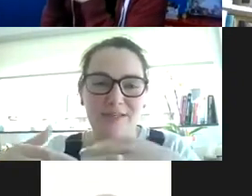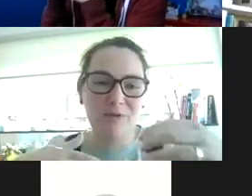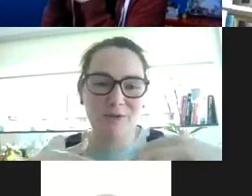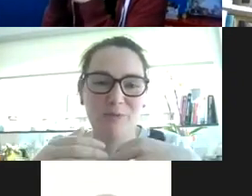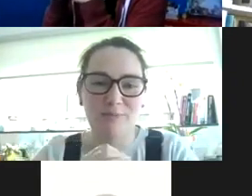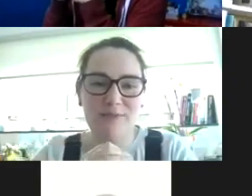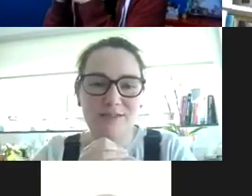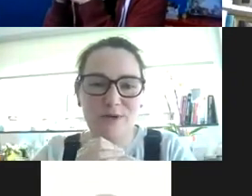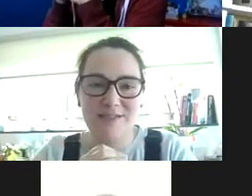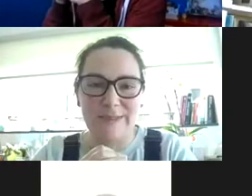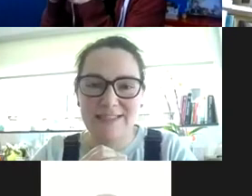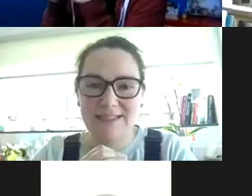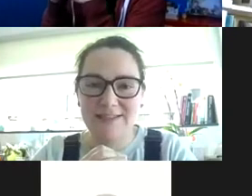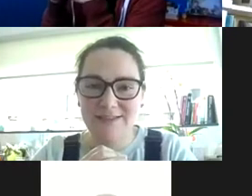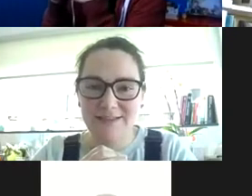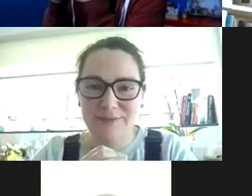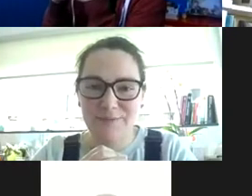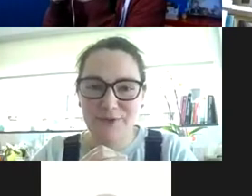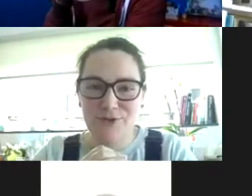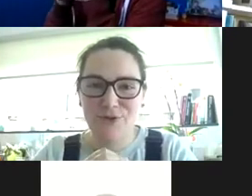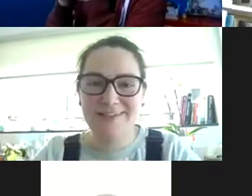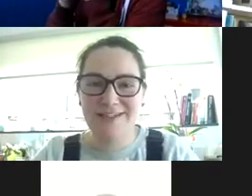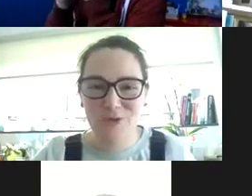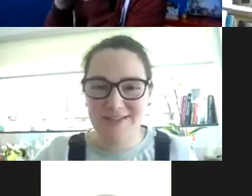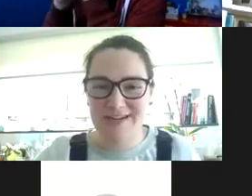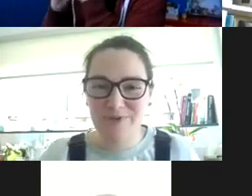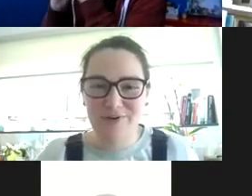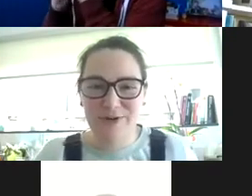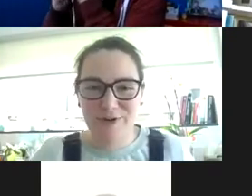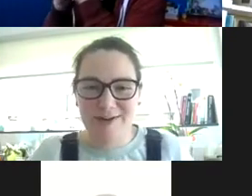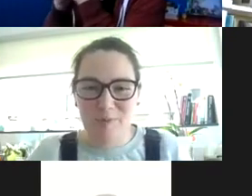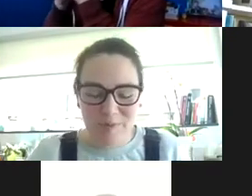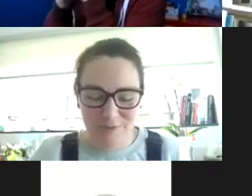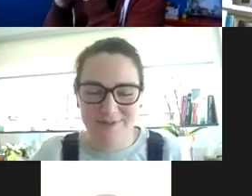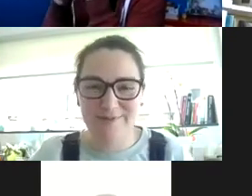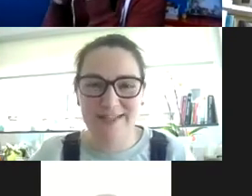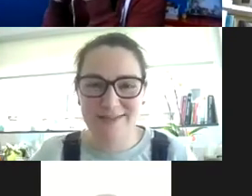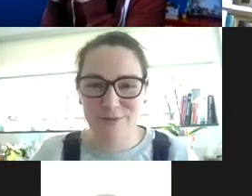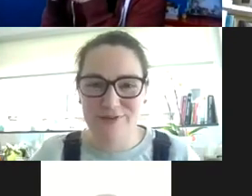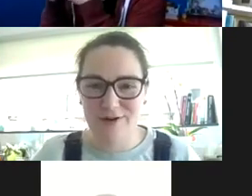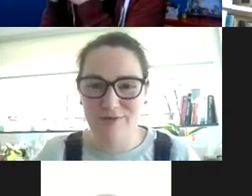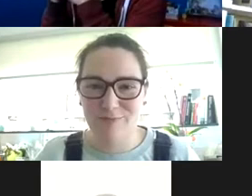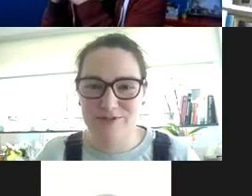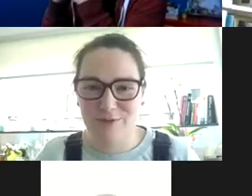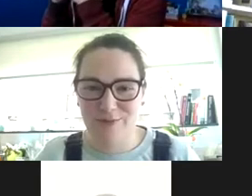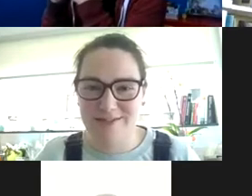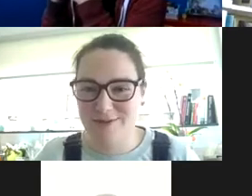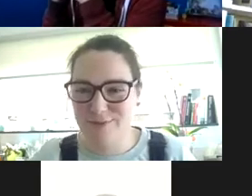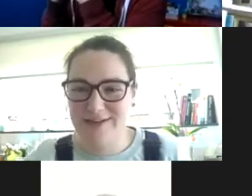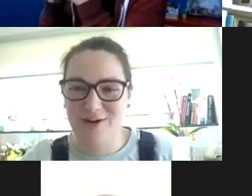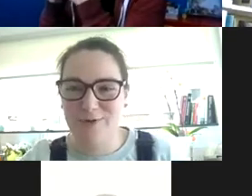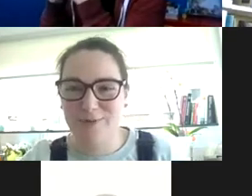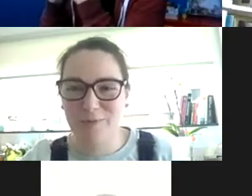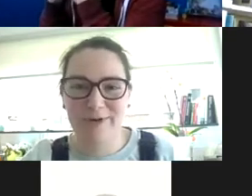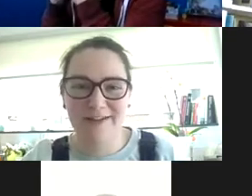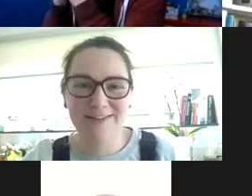via uw schepen en uw burgemeester wat in gesprek te gaan. Zonder de illusie te hebben dat wij kunnen gaan bepalen wat een veiligheidsoverleg of een